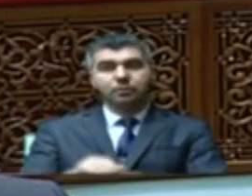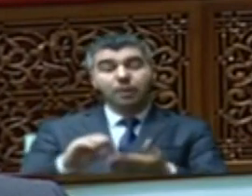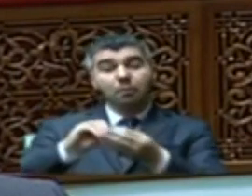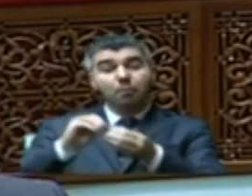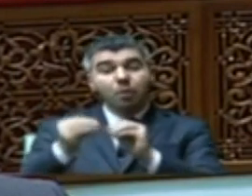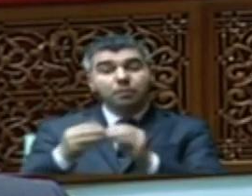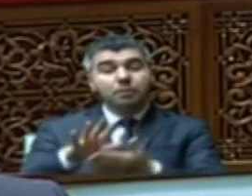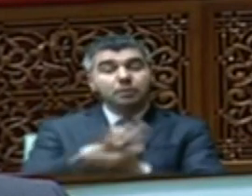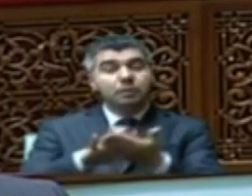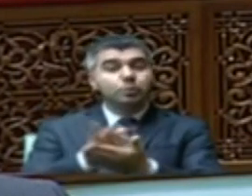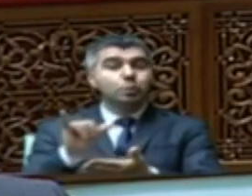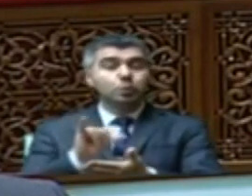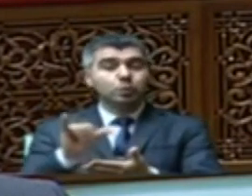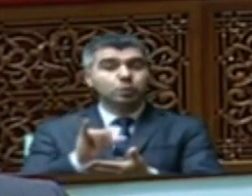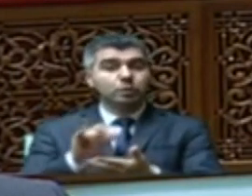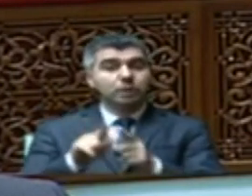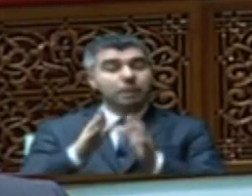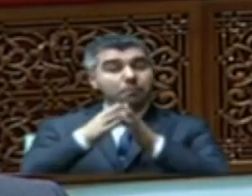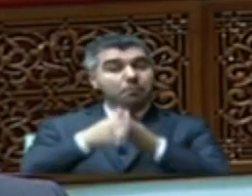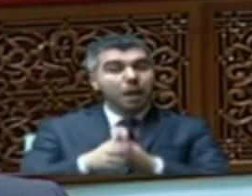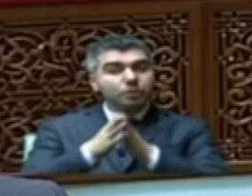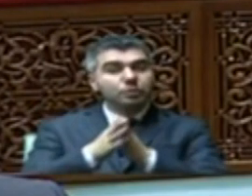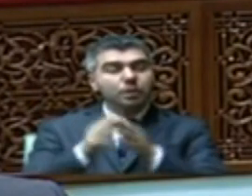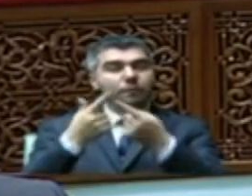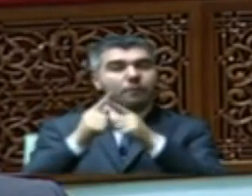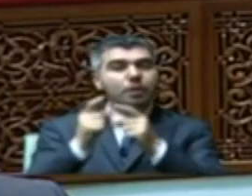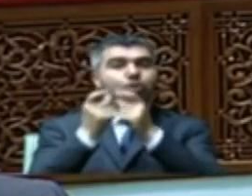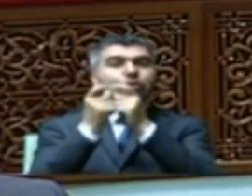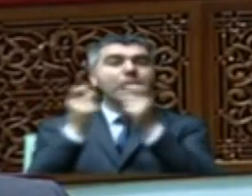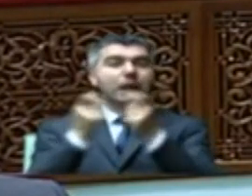بين القطاع في القطاع ديال النقل الدولي هو